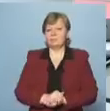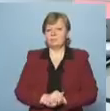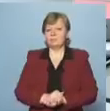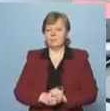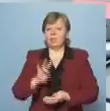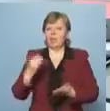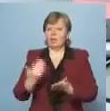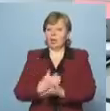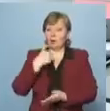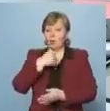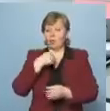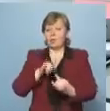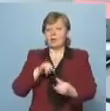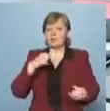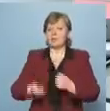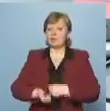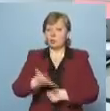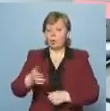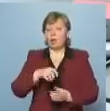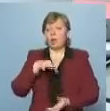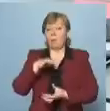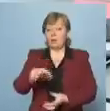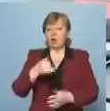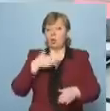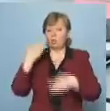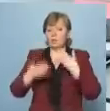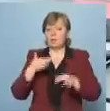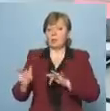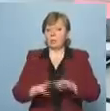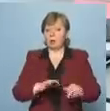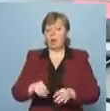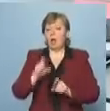На новогоднее застолье, подарки и увеселительные мероприятия россияне